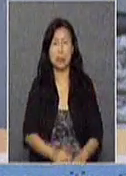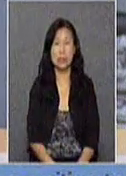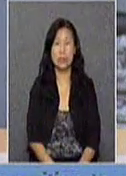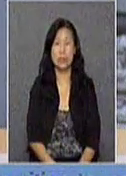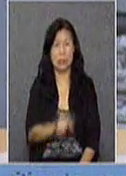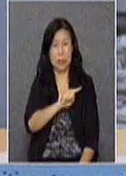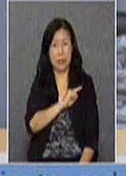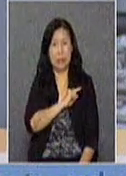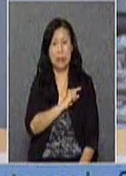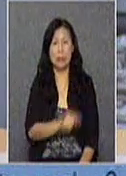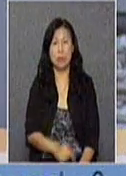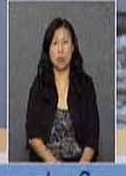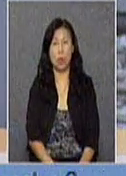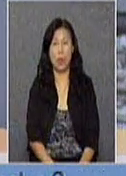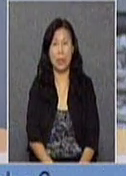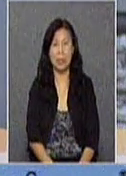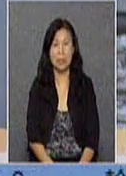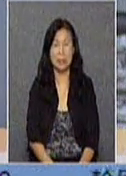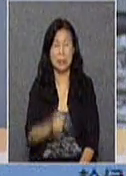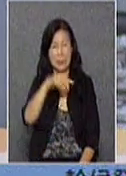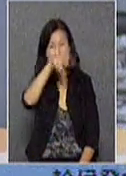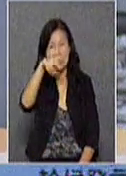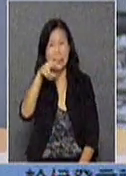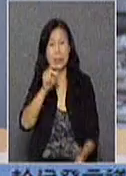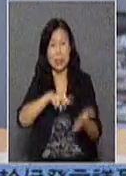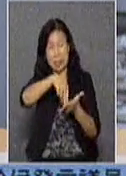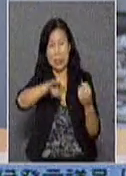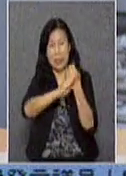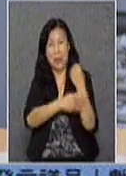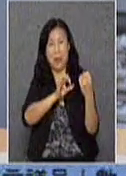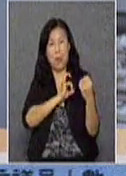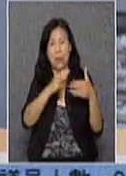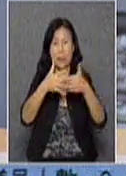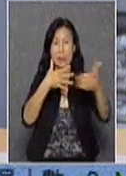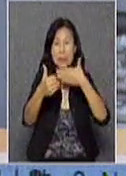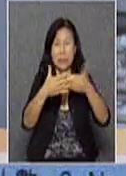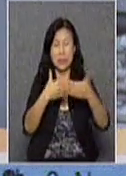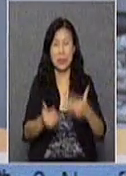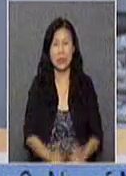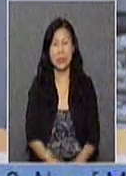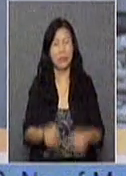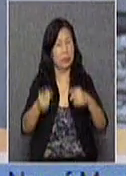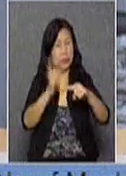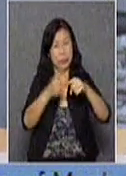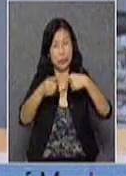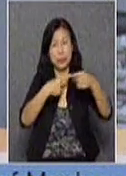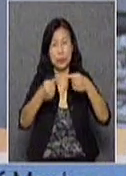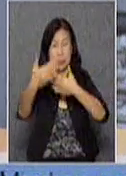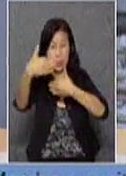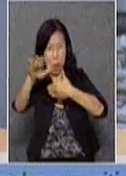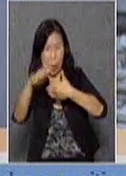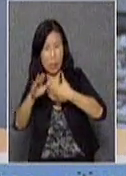己去調查翻立法會裏邊嘅嘢，係唔合適嘅。當外界認